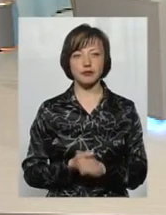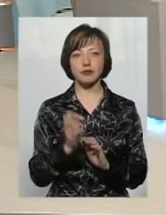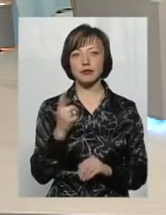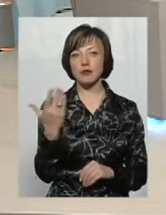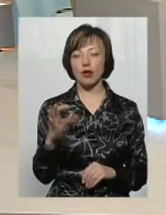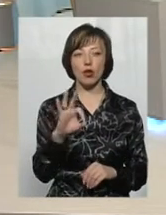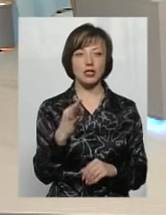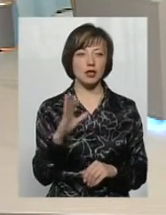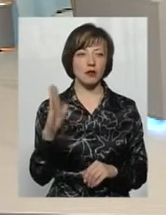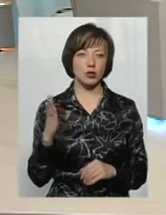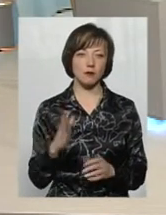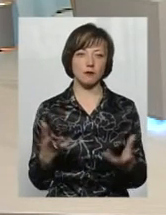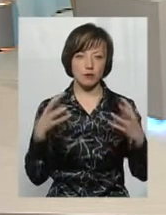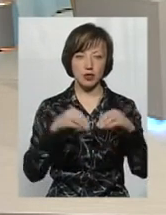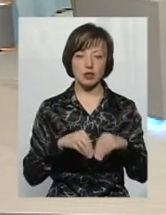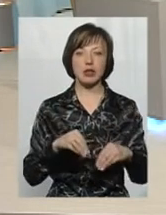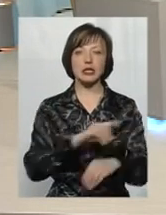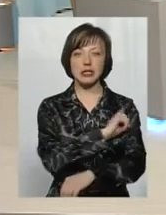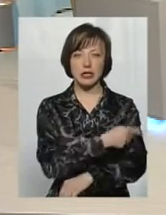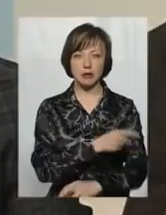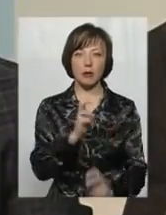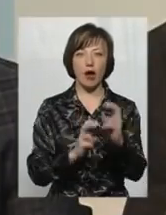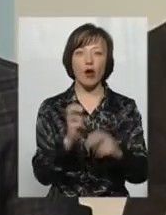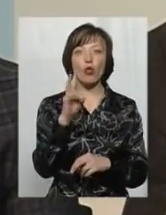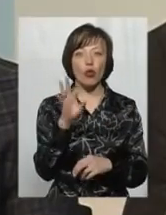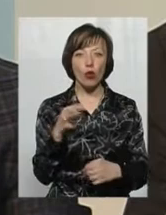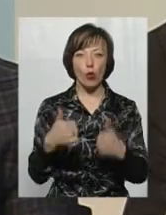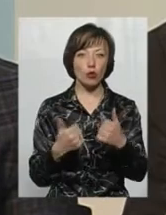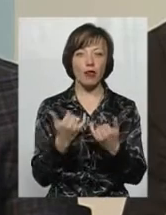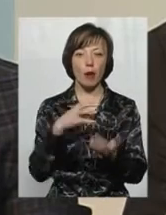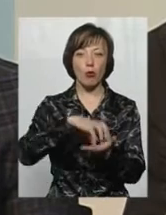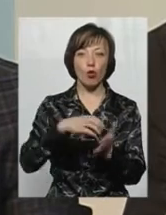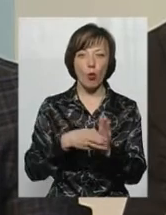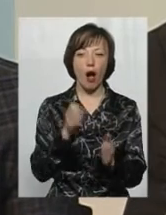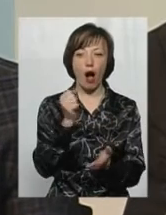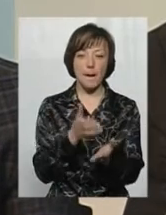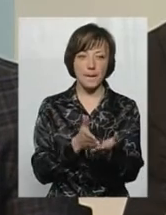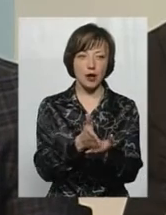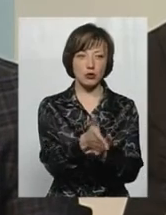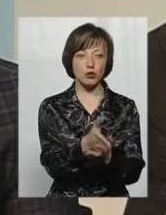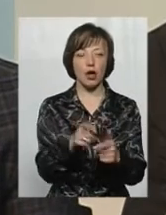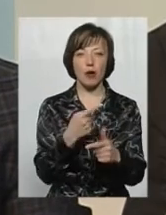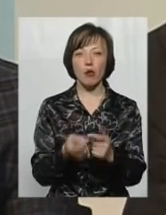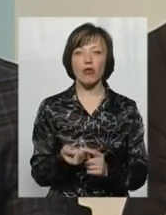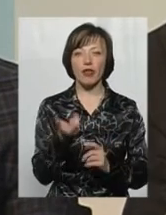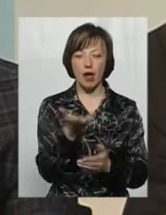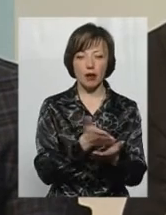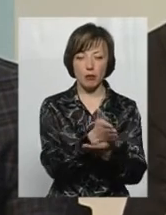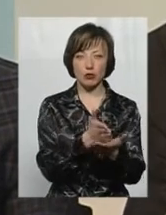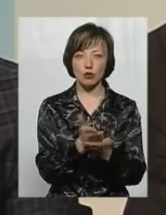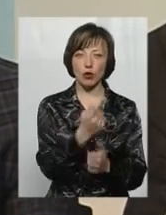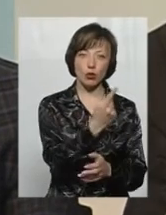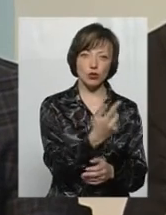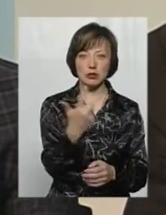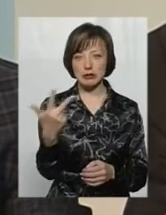Володимирович, силами своєму підприємства. От, але об'єктом конкурсу в нас буде тепер не блок, а маршрут або декілька маршрутів. Від